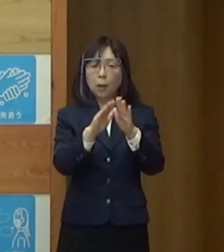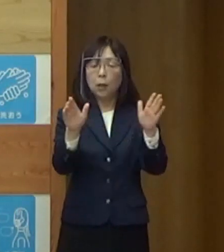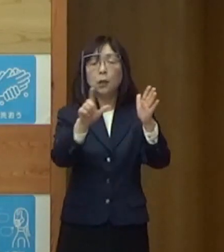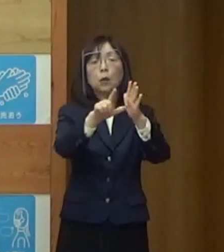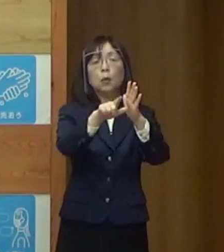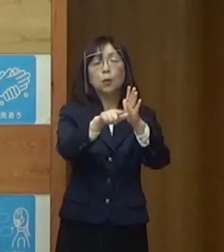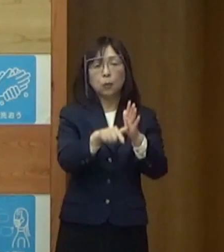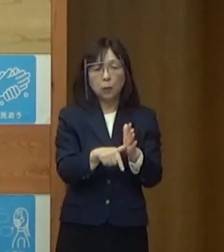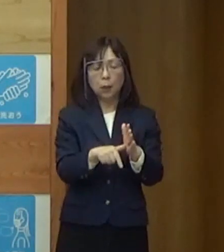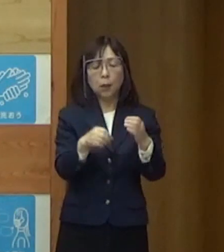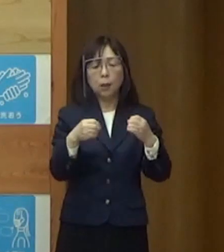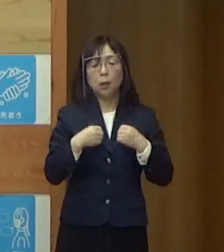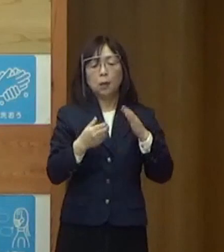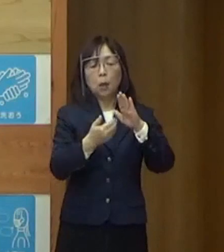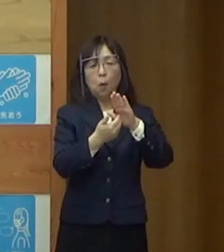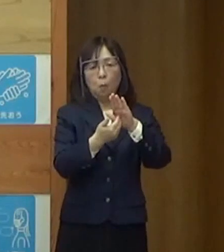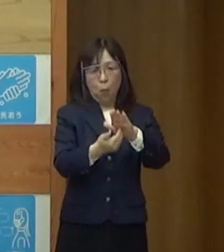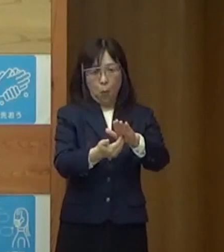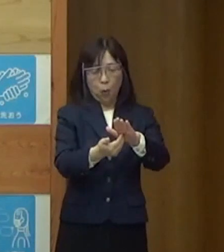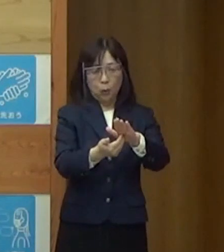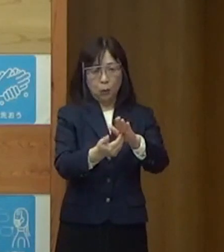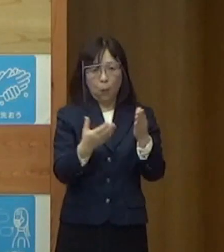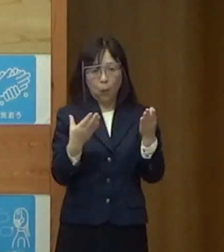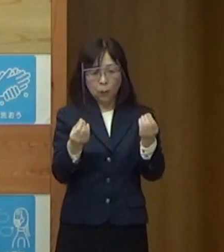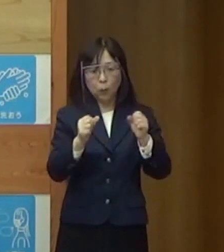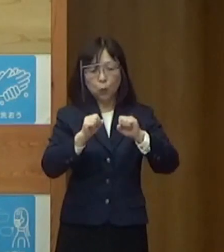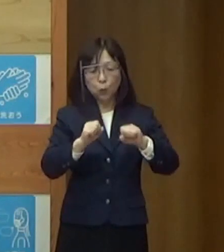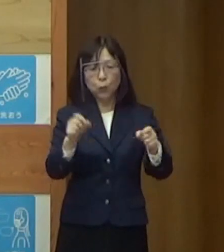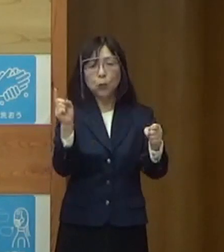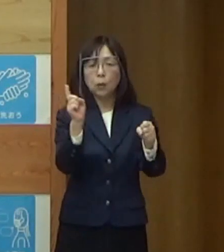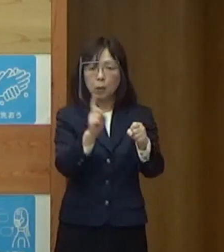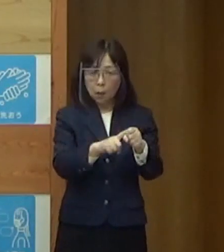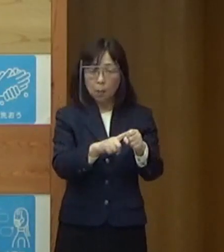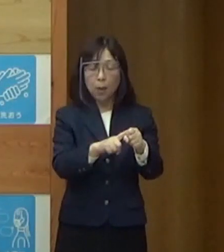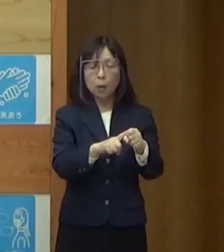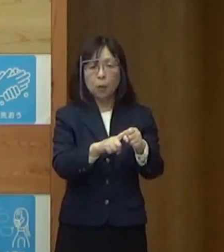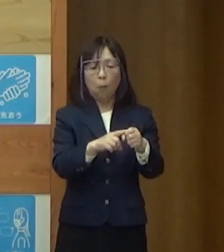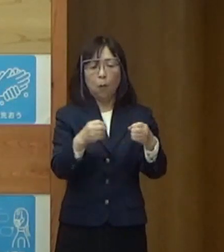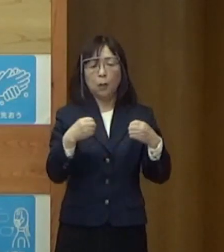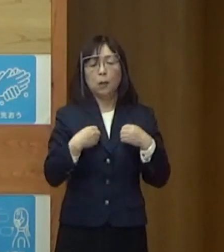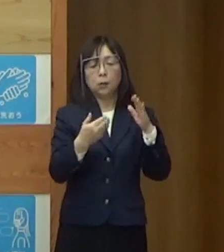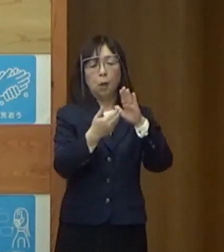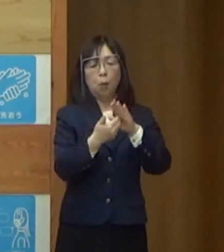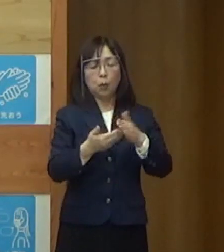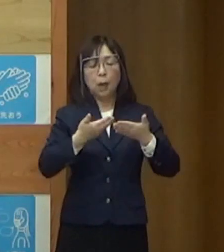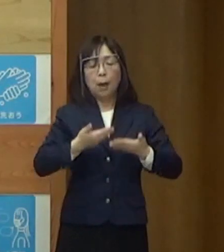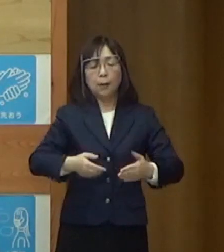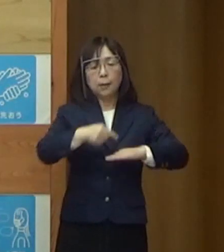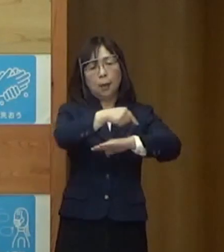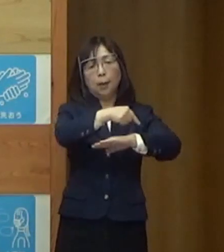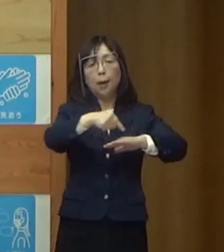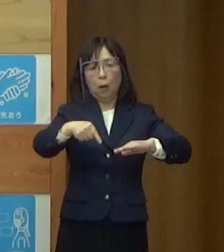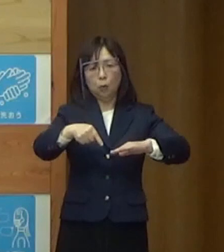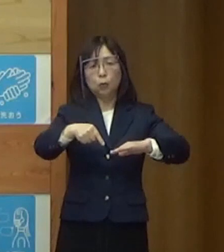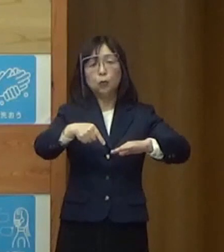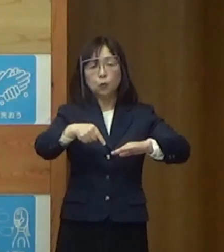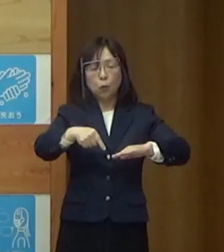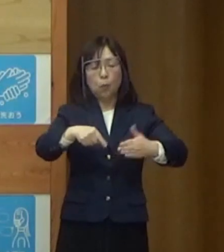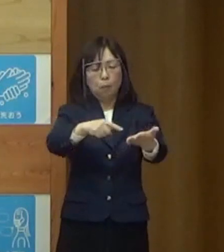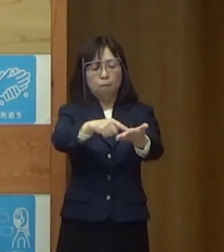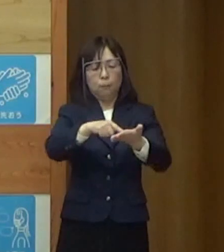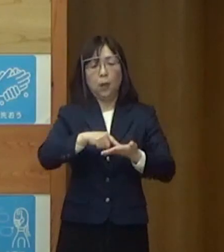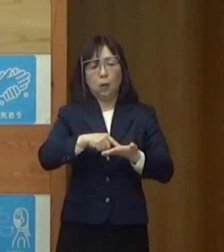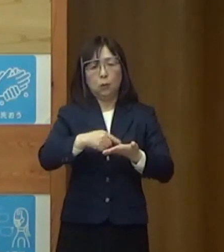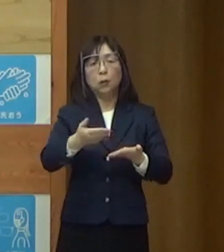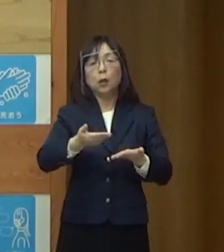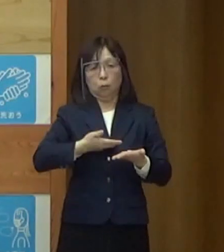必要な感染防止策を着実に実行するための感染防止安全計画をご提出